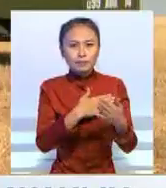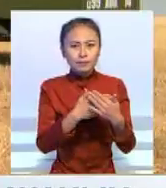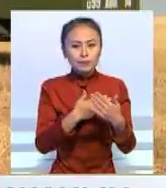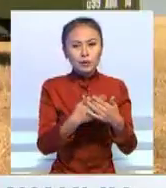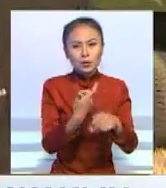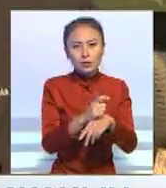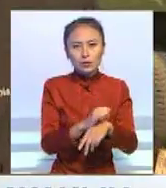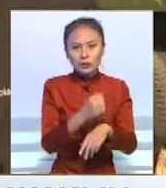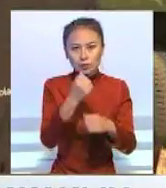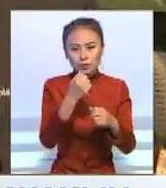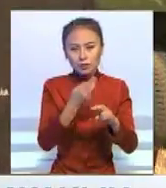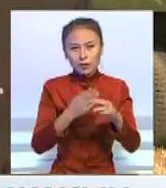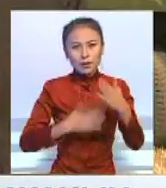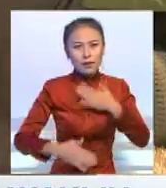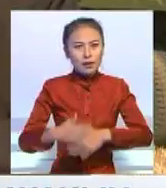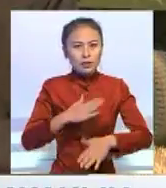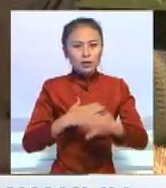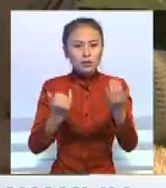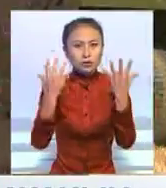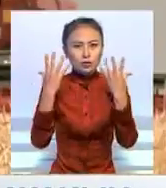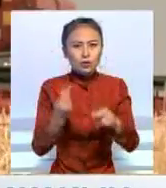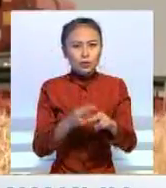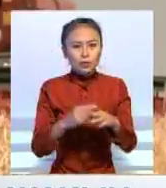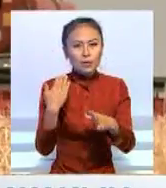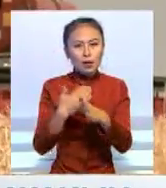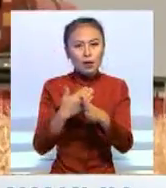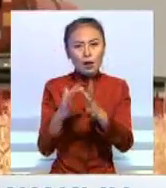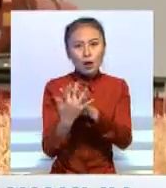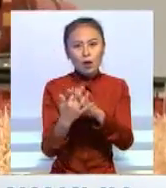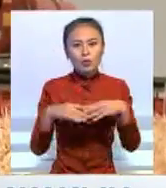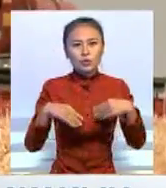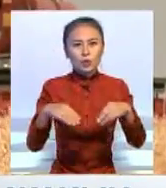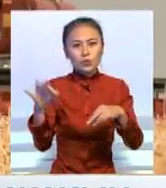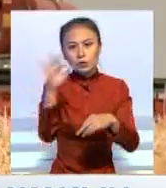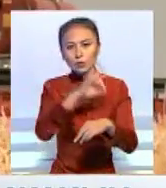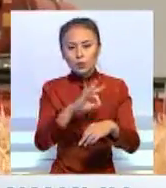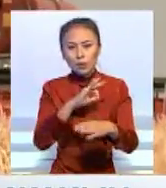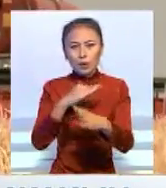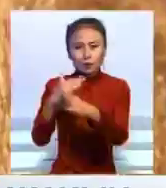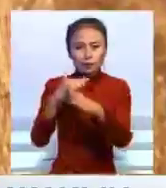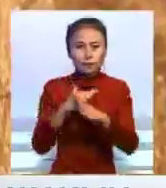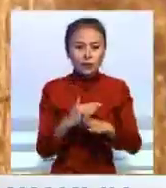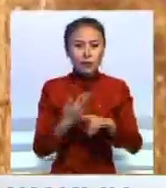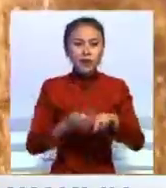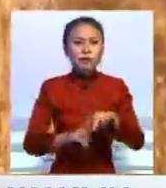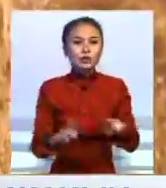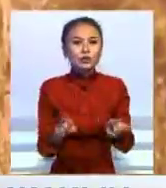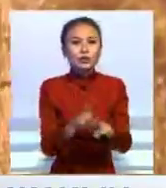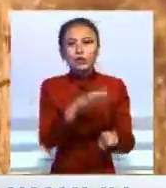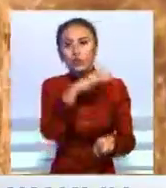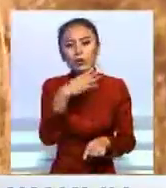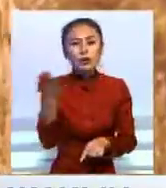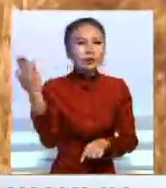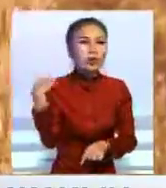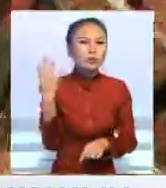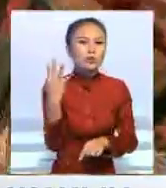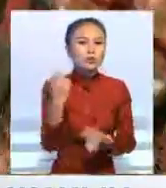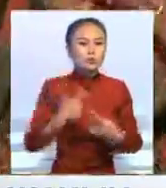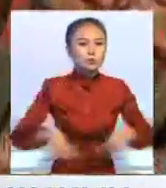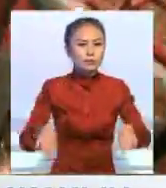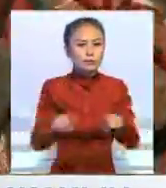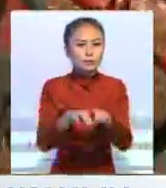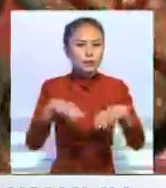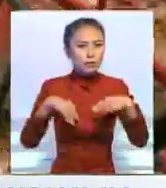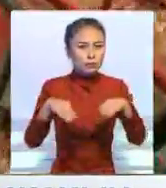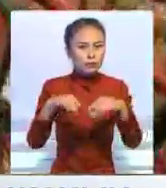риза. Биыл ауыл шаруашылығы кооперативінің көмегі көп дейді. Жаңа техника өз құнын ақтайтынын айтады. Ол бұрындары 400 гектар алқапқа астық